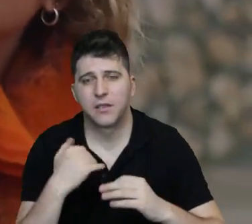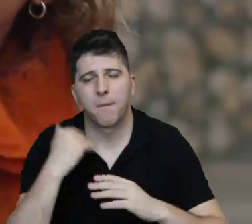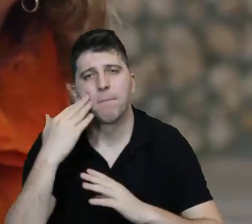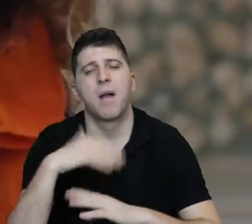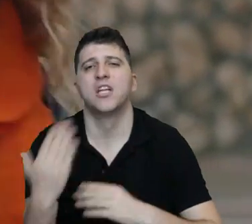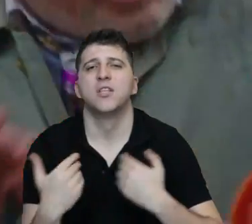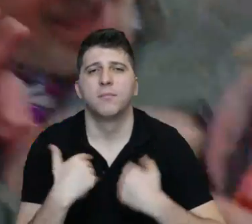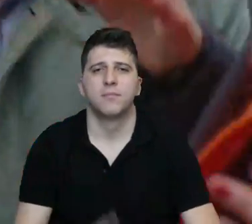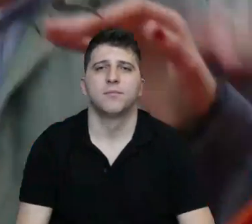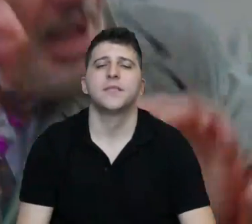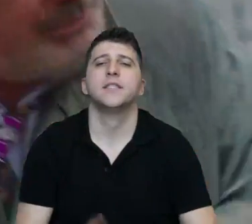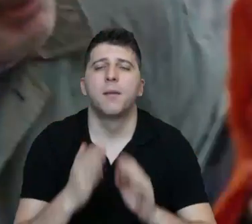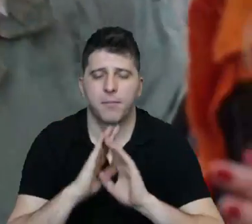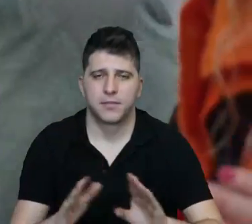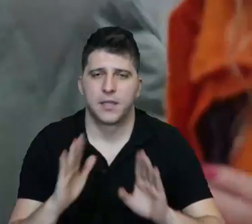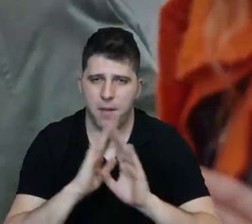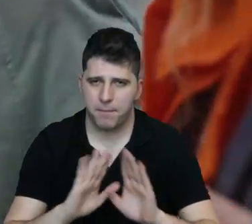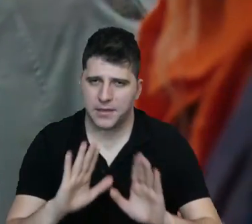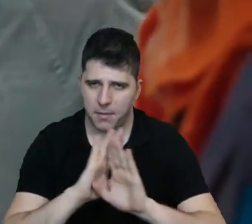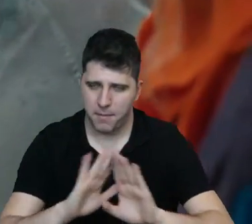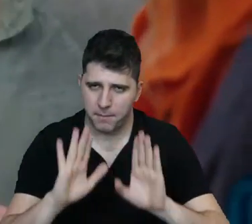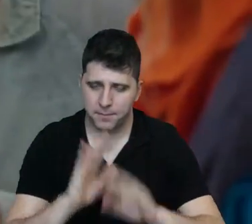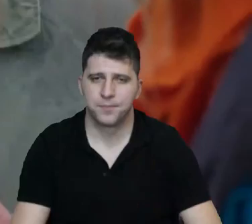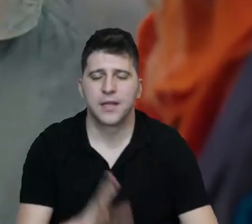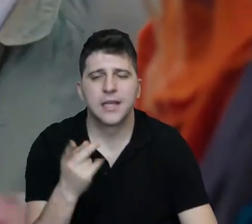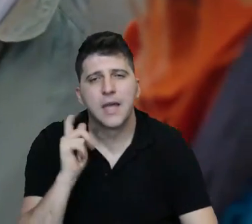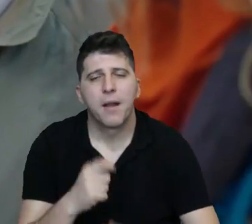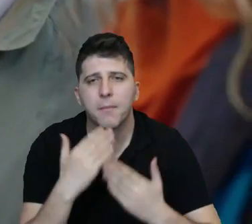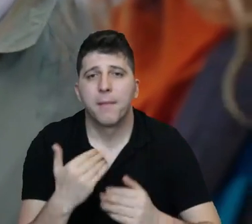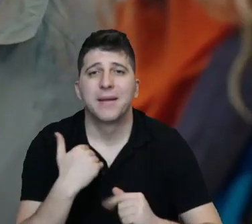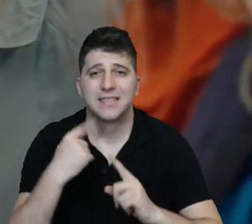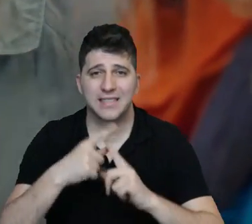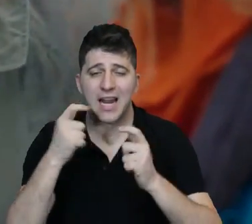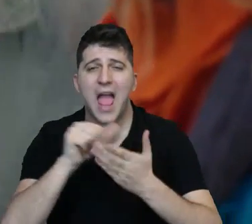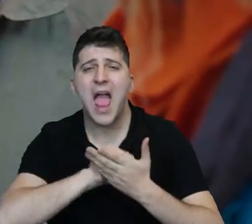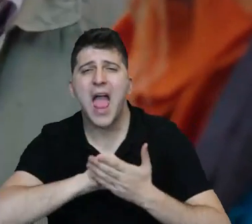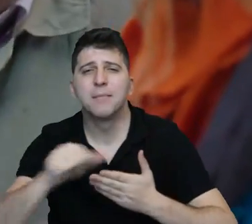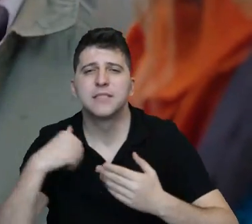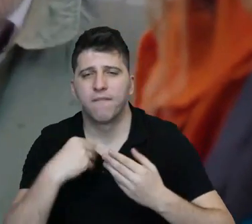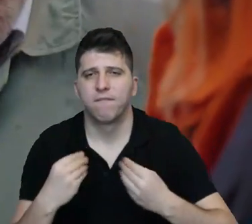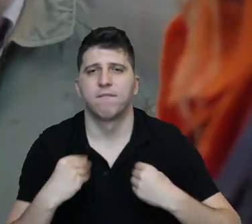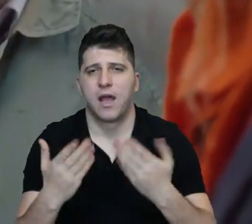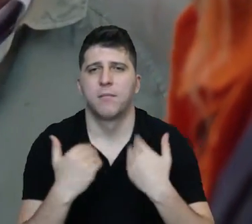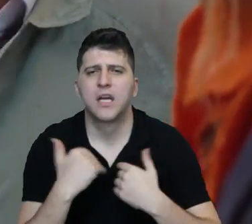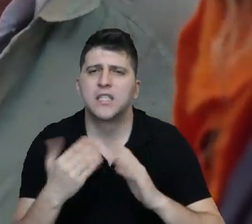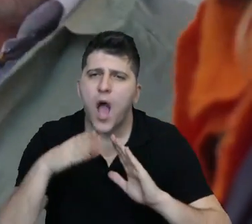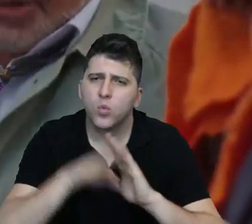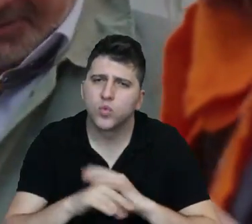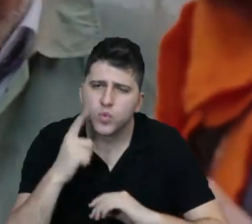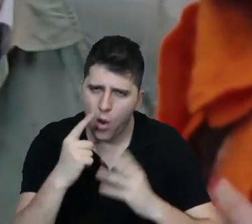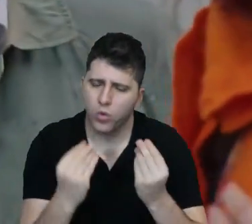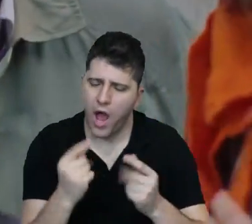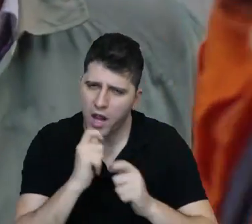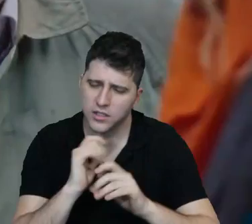düşüp bayılacağım. Tamam, tamam, tamam ya, tamam. Şöyle yapalım. Ben Taraklı'nın hepsini vereyim size. Daha ucuza da gelir.